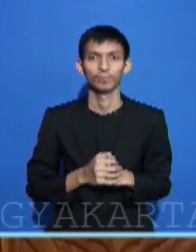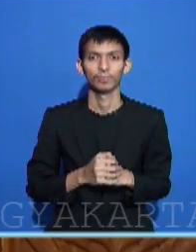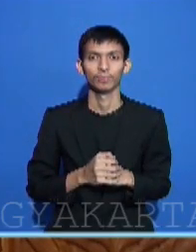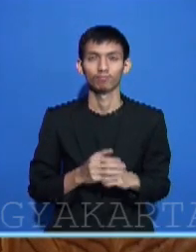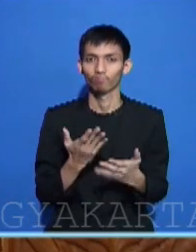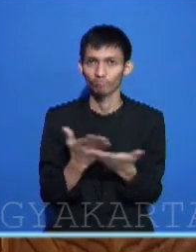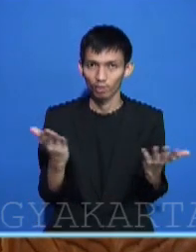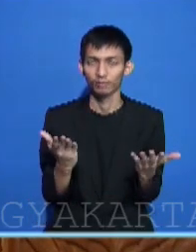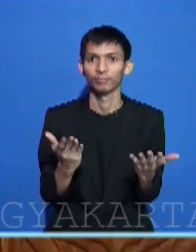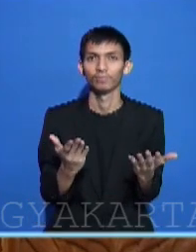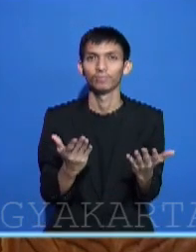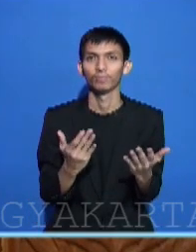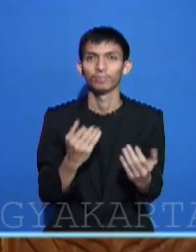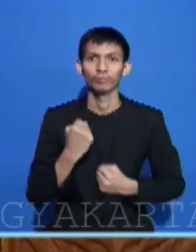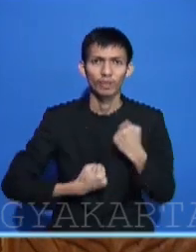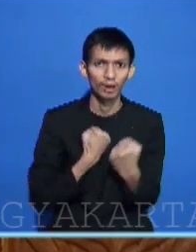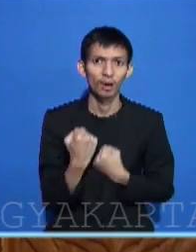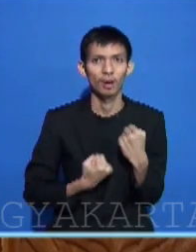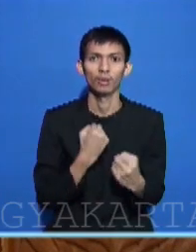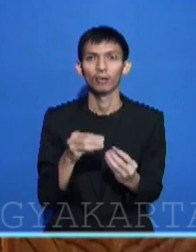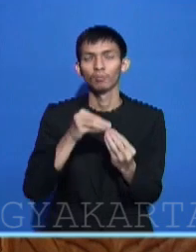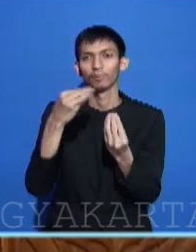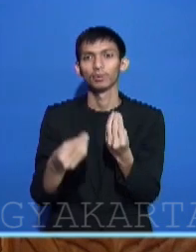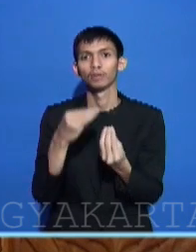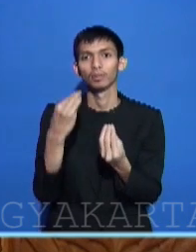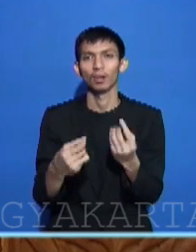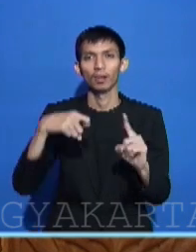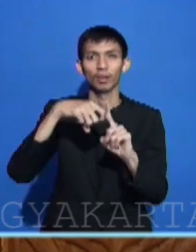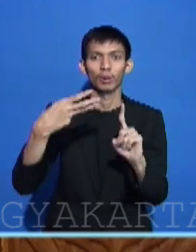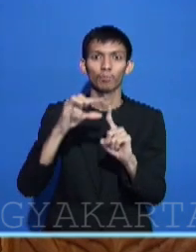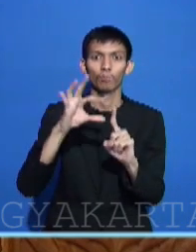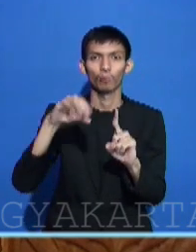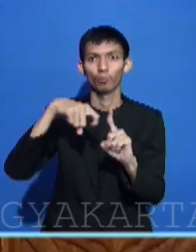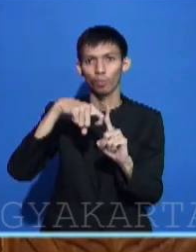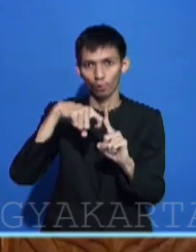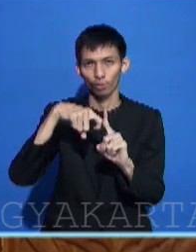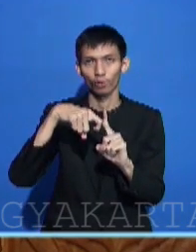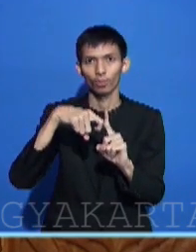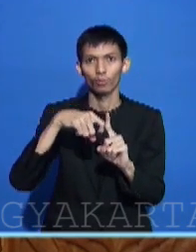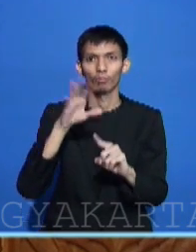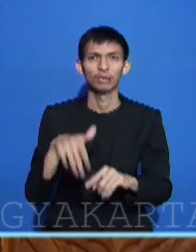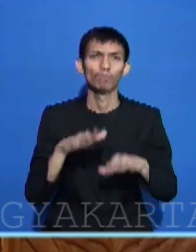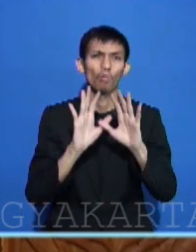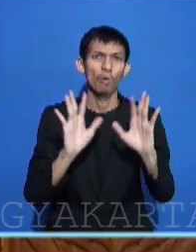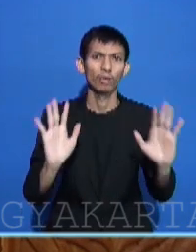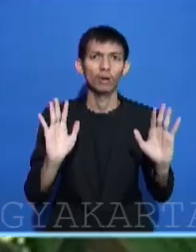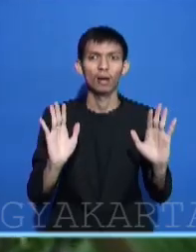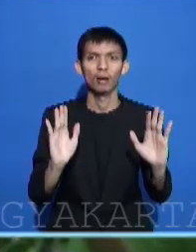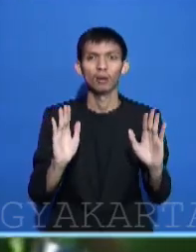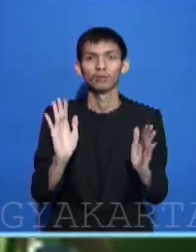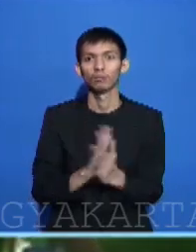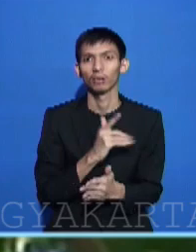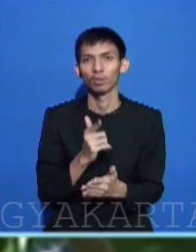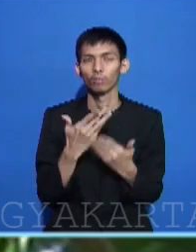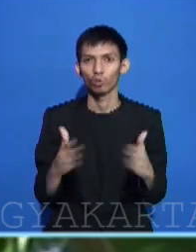akan usaha budidaya pisang kepok tasih gadah kalau dengan pekening Kang Tinar buka